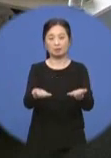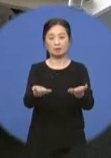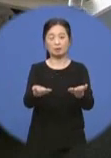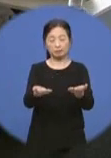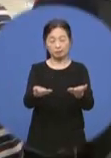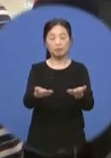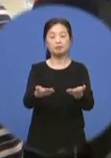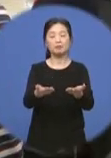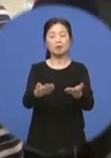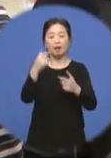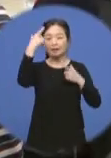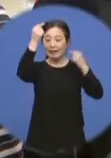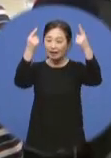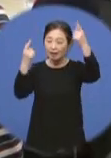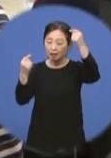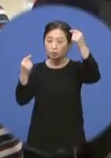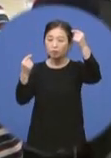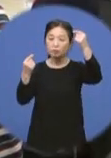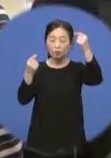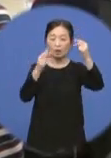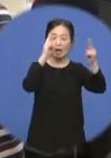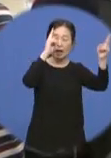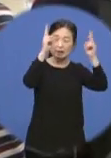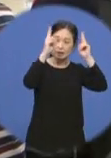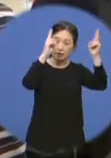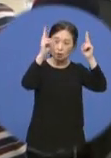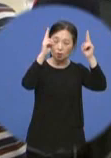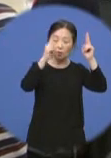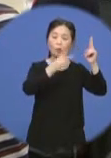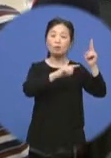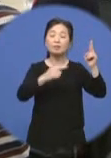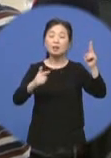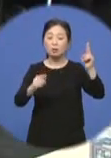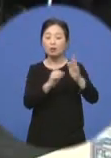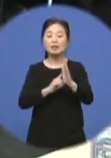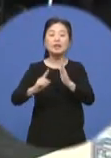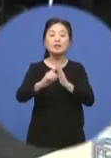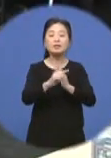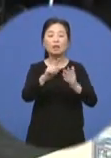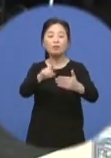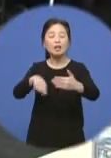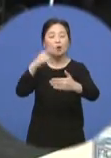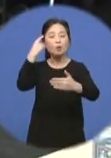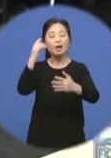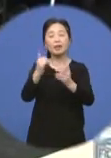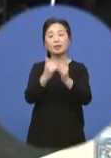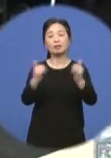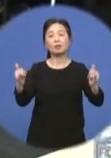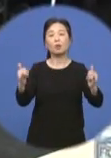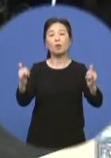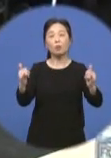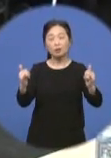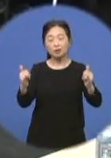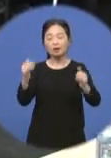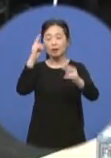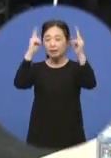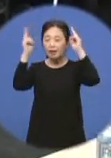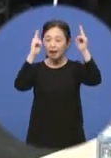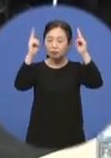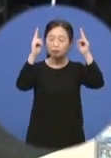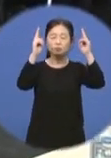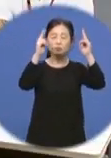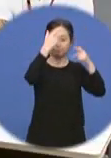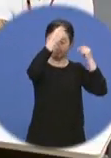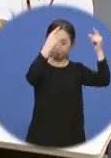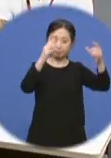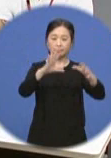か IT 企業などの最先端のことを考えている皆さんに、大学や企業の垣根を越えて交流の輪を広げていただ